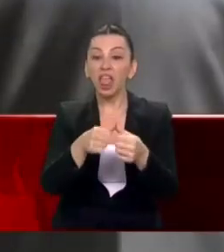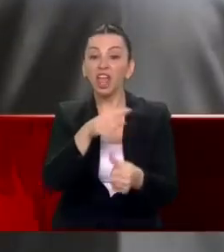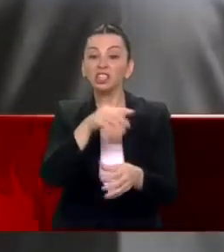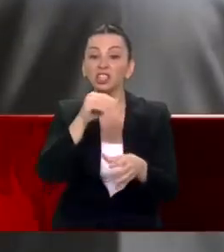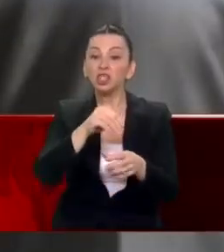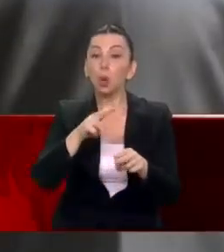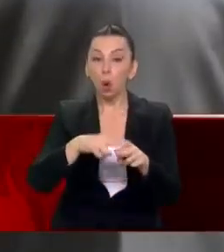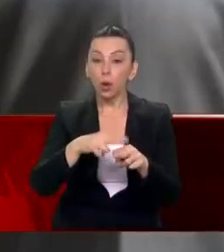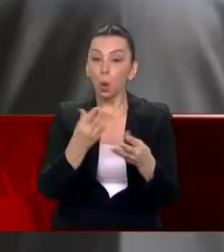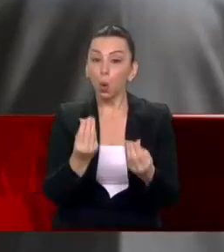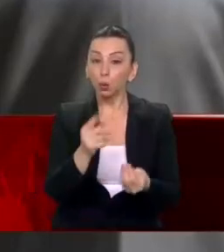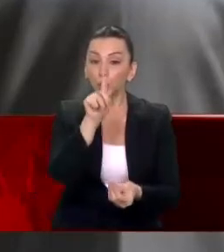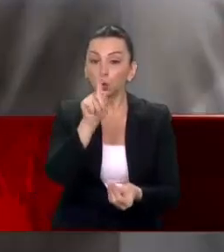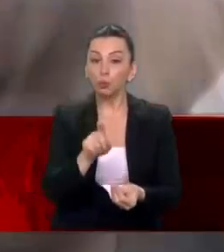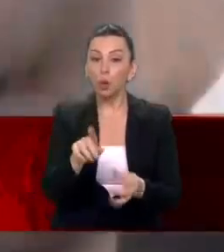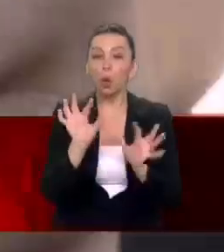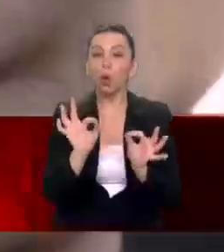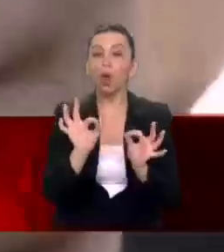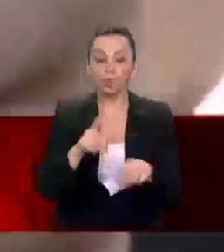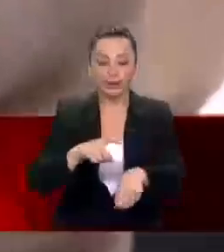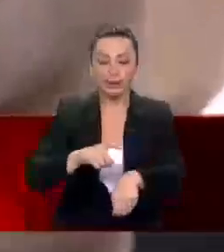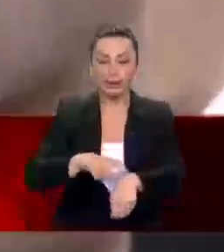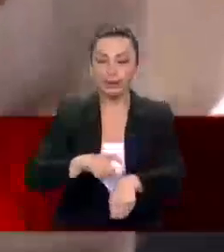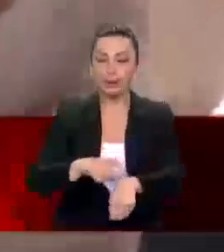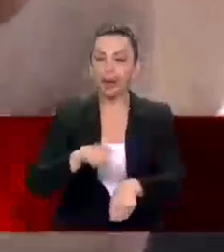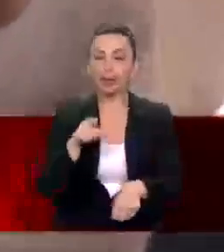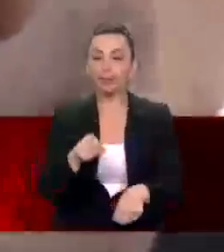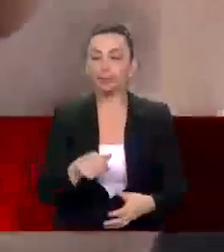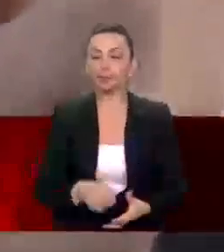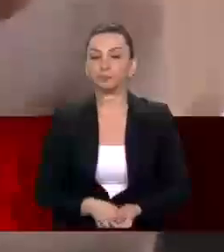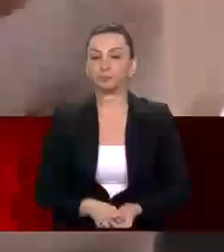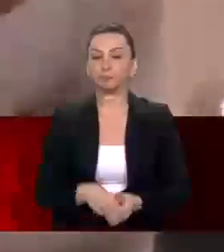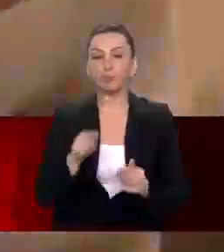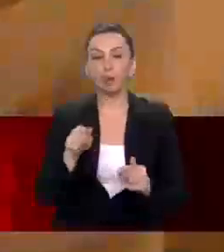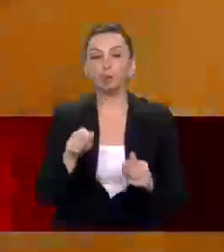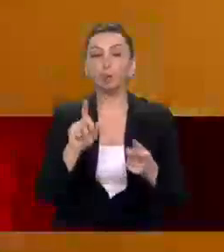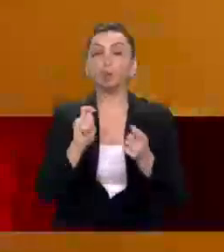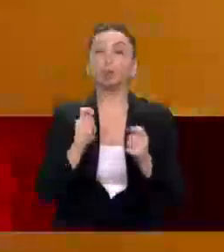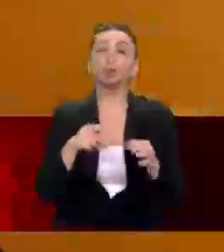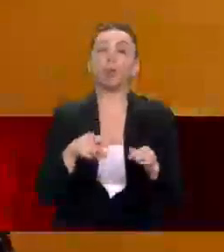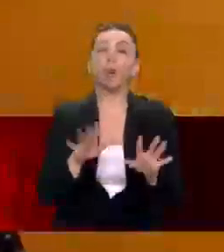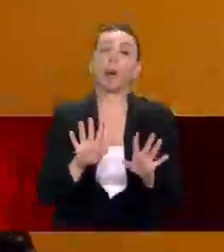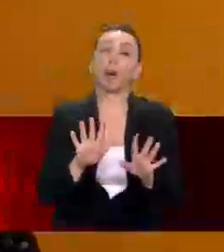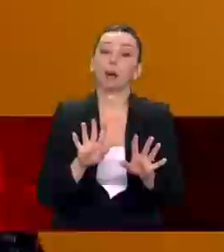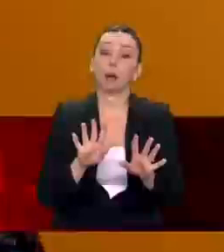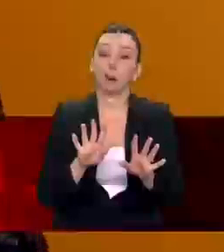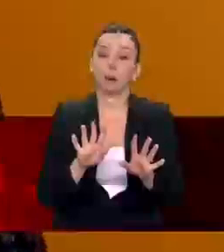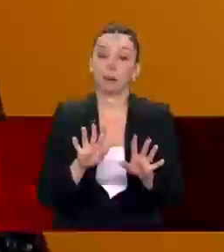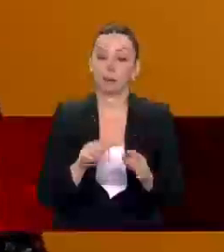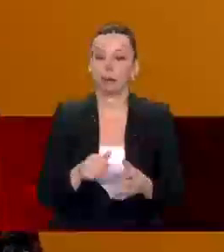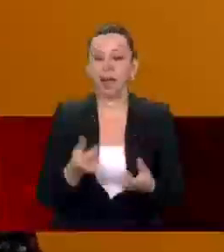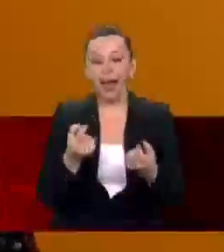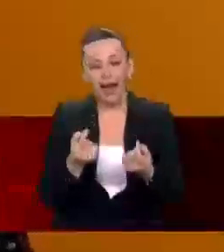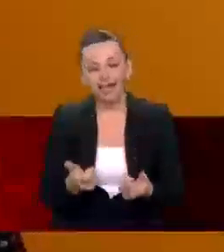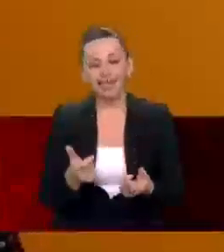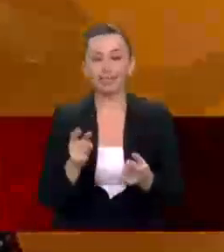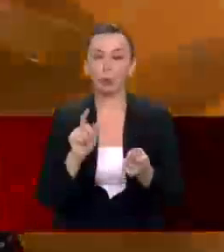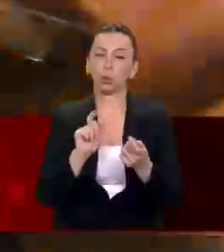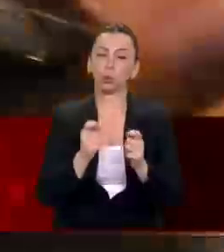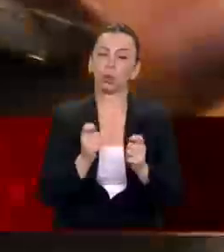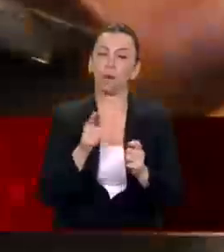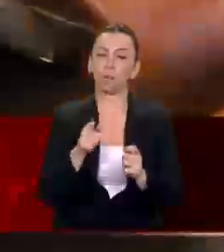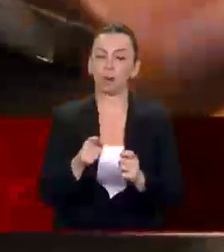Emsal olabilir mi önemli saatlerde bunu kullanmamak akıllı biçimde kullanmak en